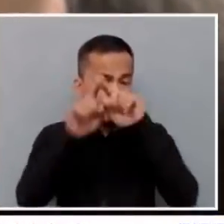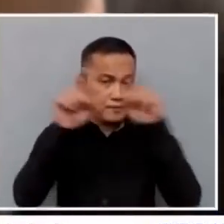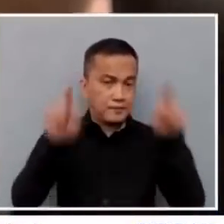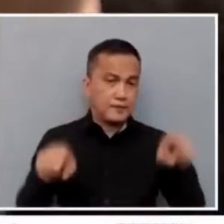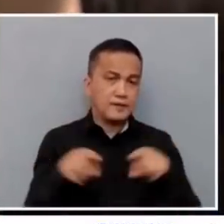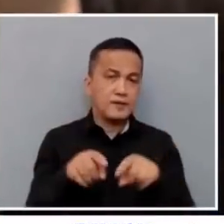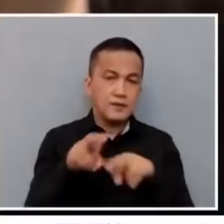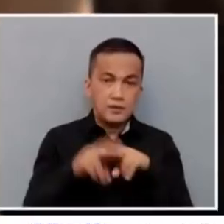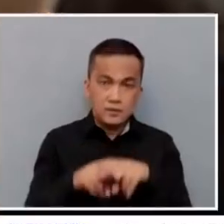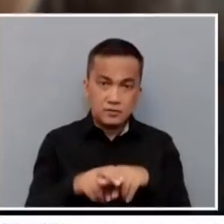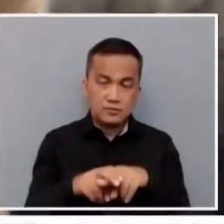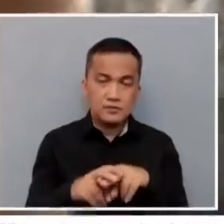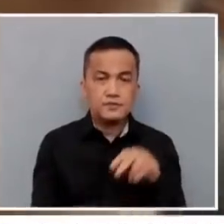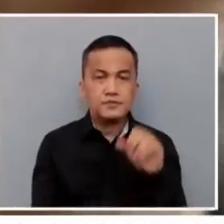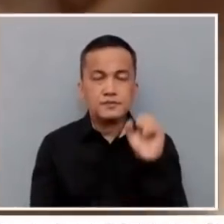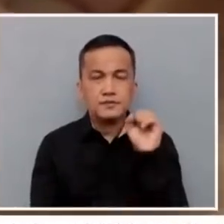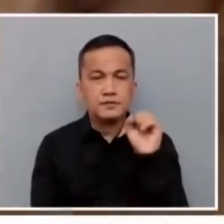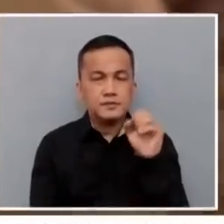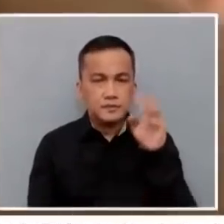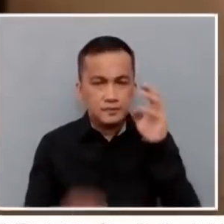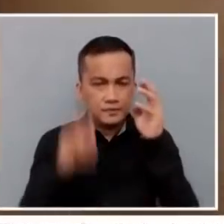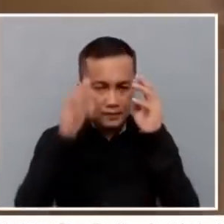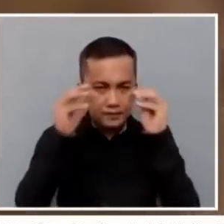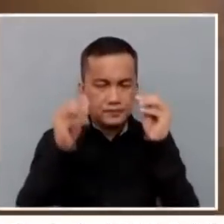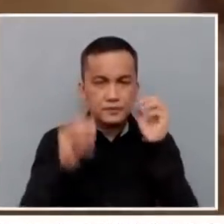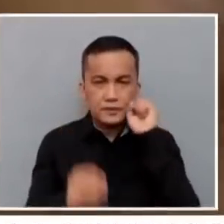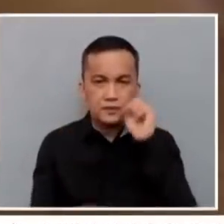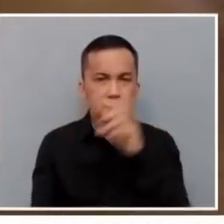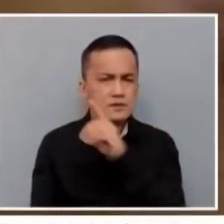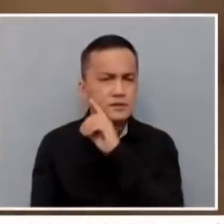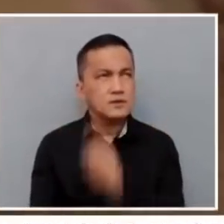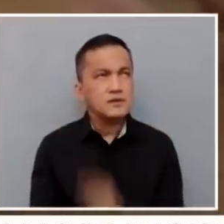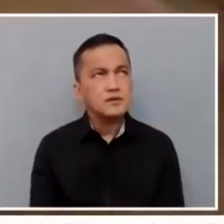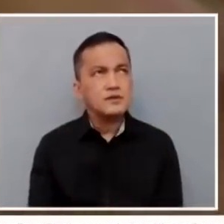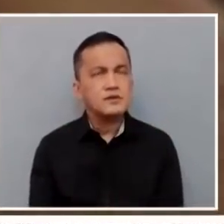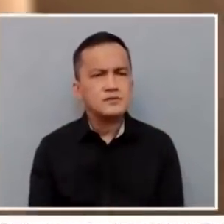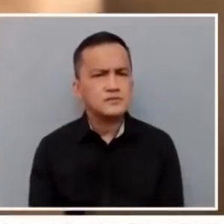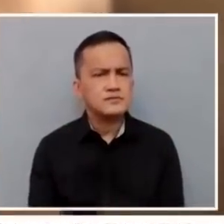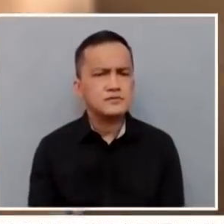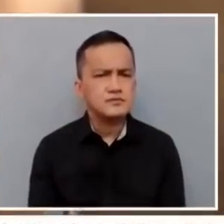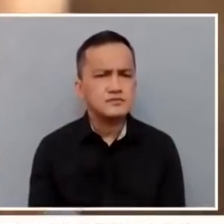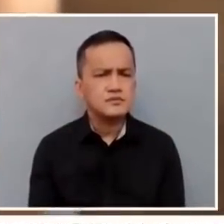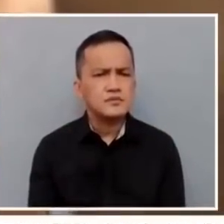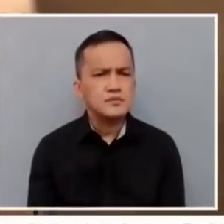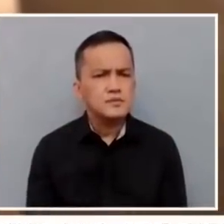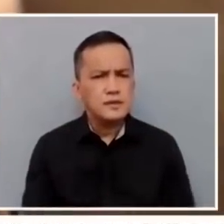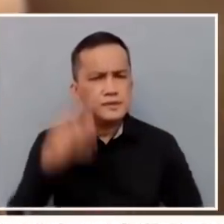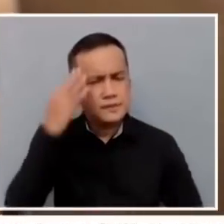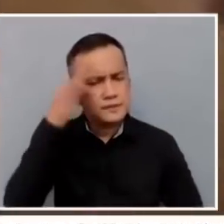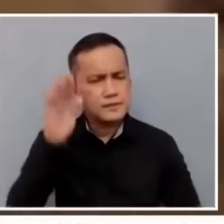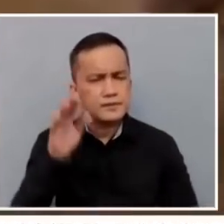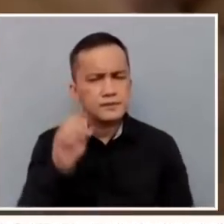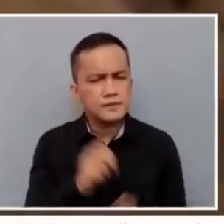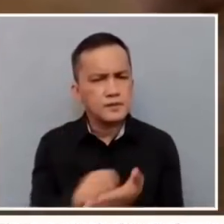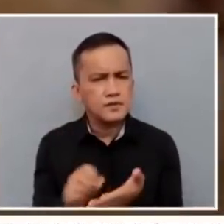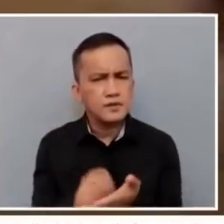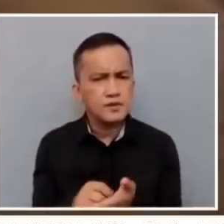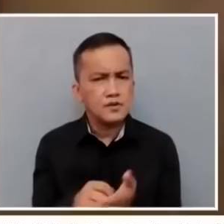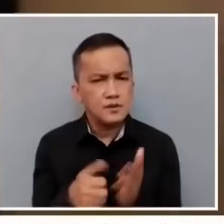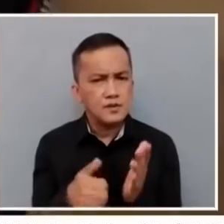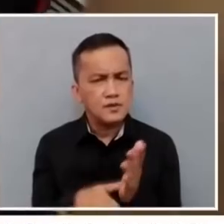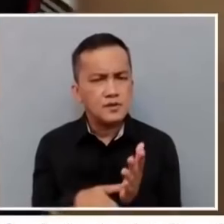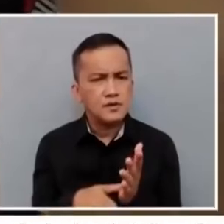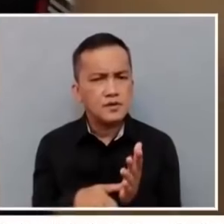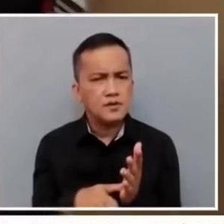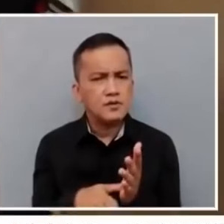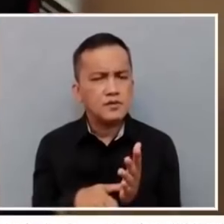nakaupo si Mayor Sara Duterte. Hindi ko alam, may sinusulat ata, pero nakaboto na siya, pinapaligiran